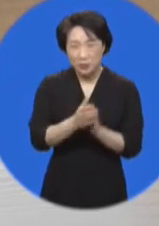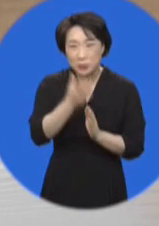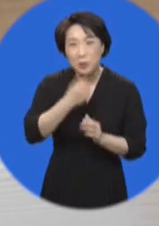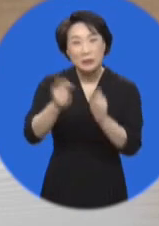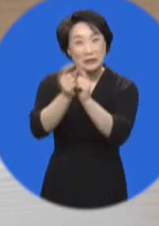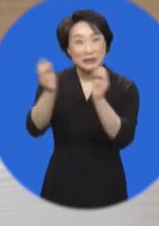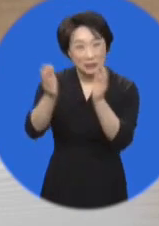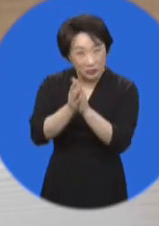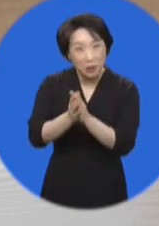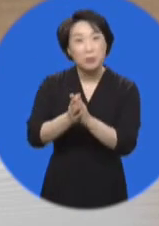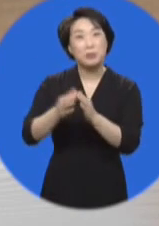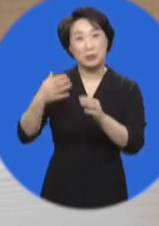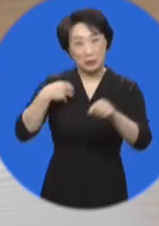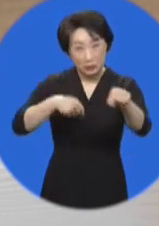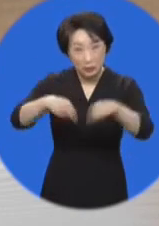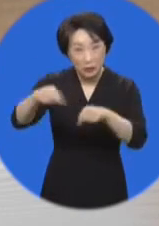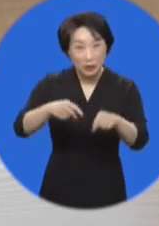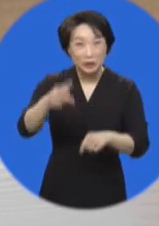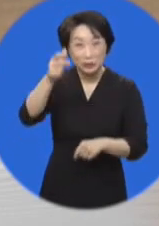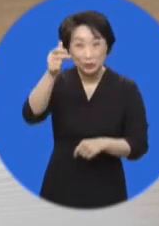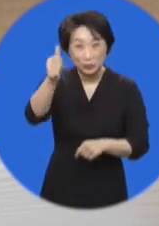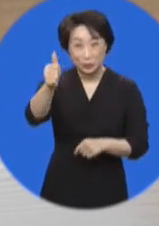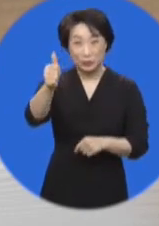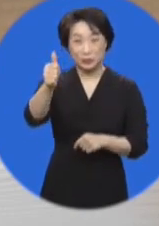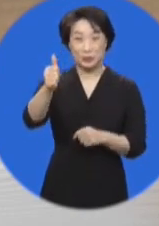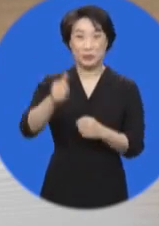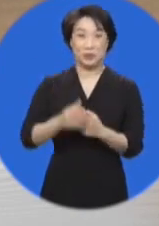직접적으로 주관하는 자요,